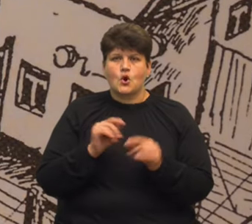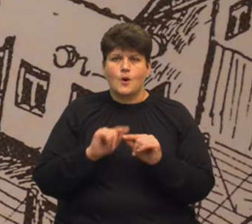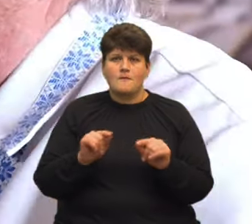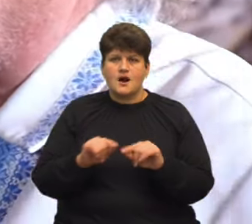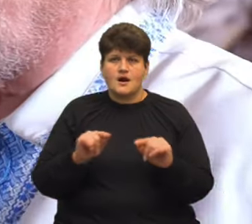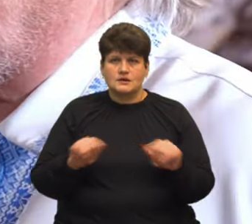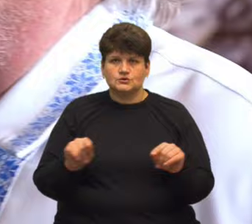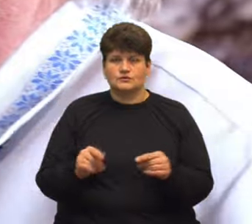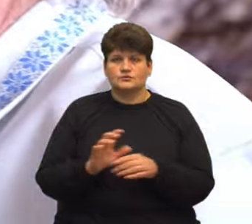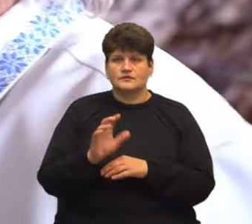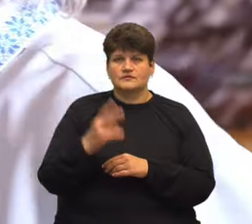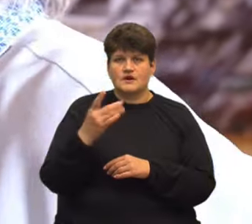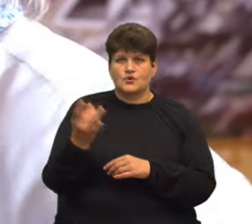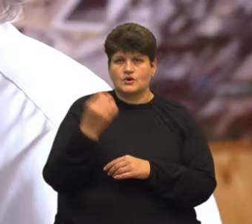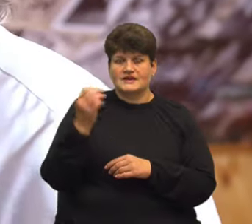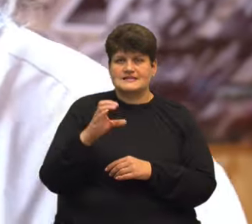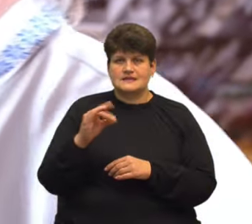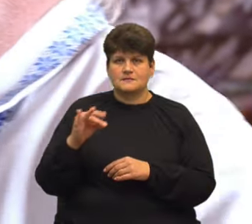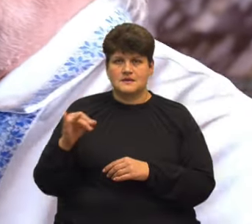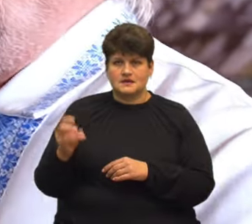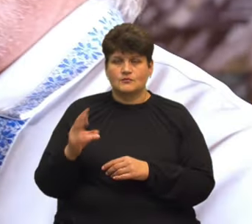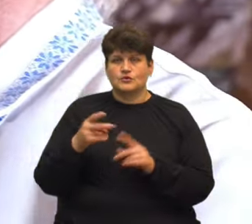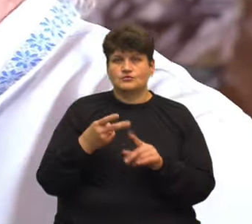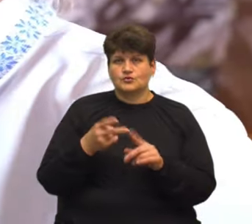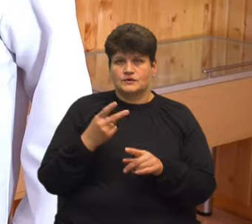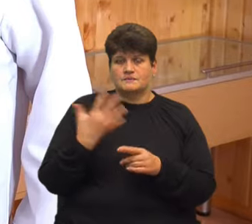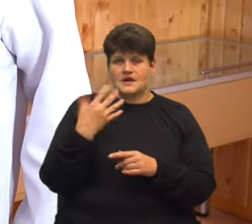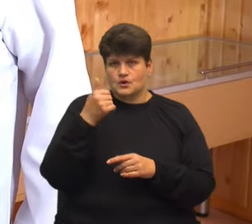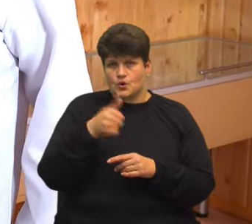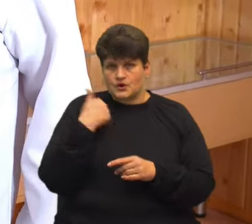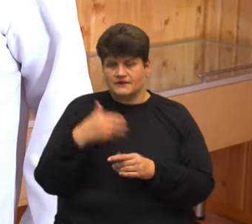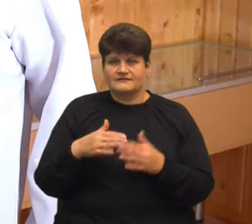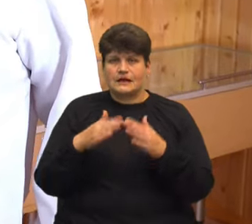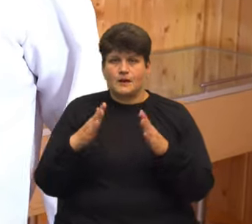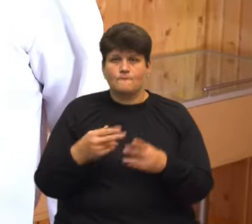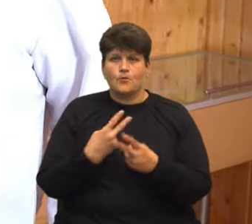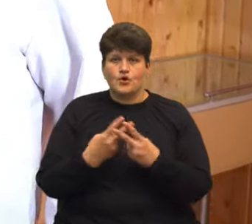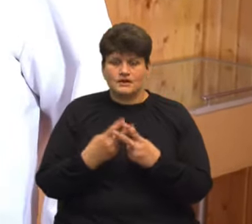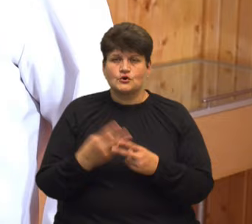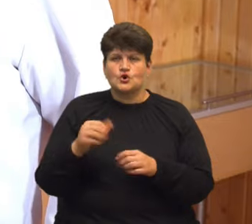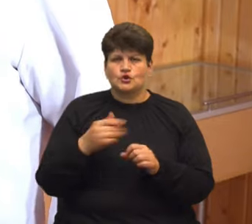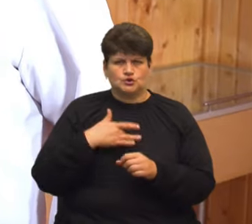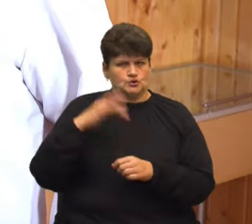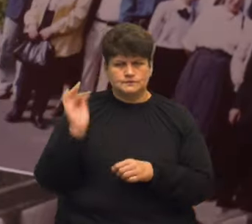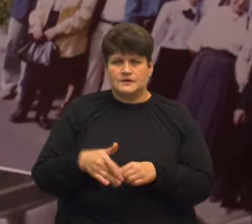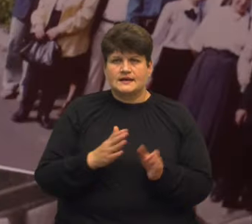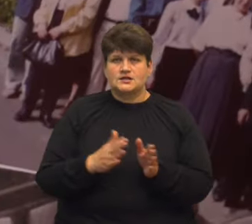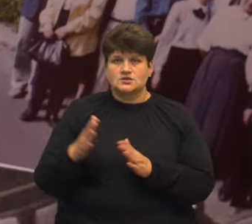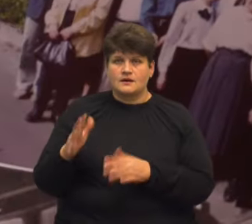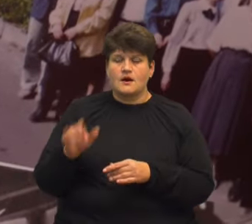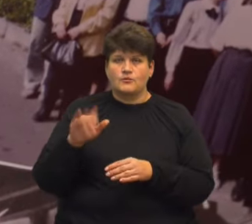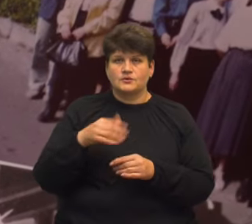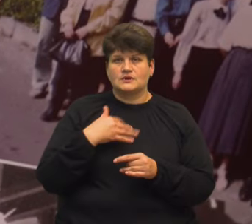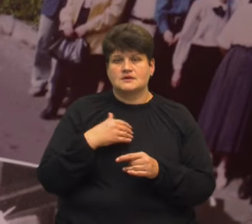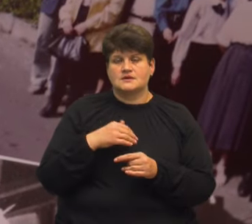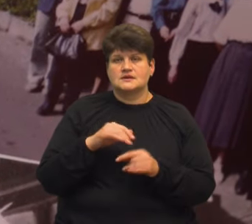Сибіру. Вдруге дисидента засудили на 5 років таборів суворого режиму. Проти нього сфабрикували справу за намір до зґвалтування. Так Микола